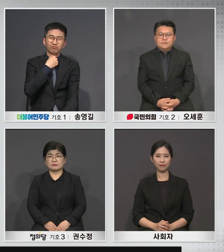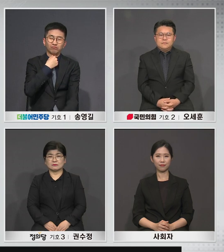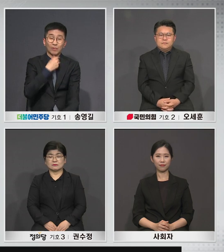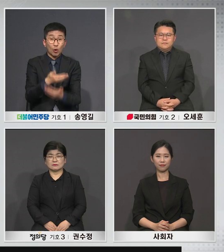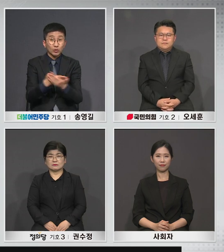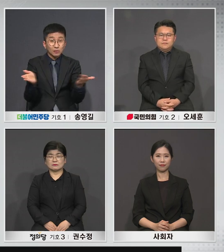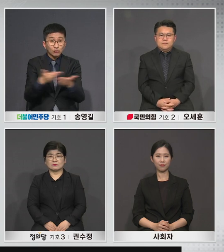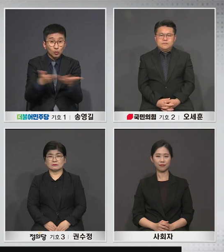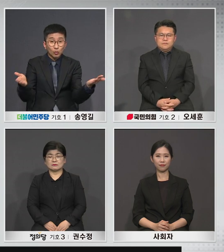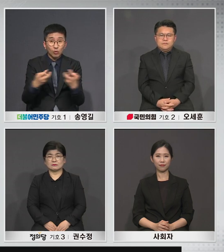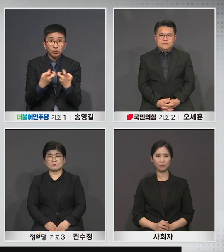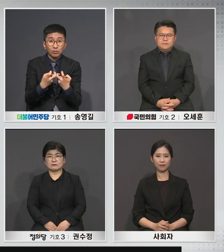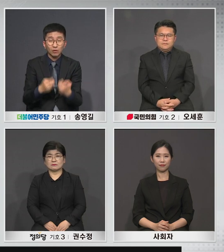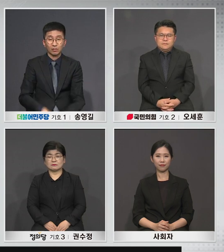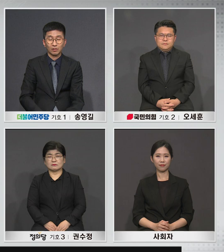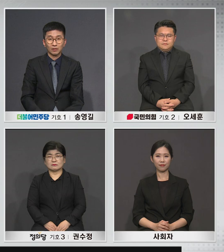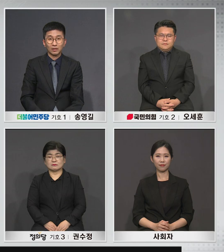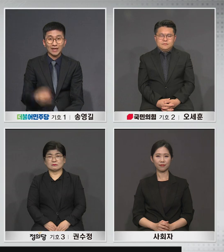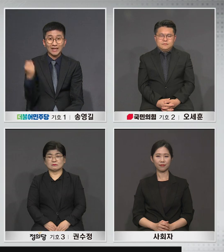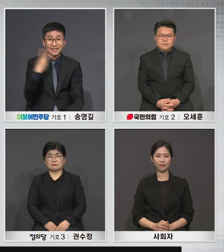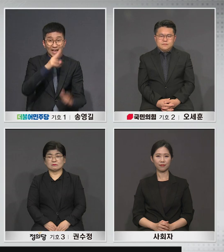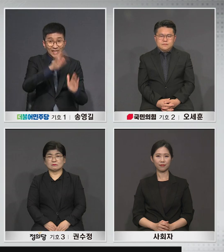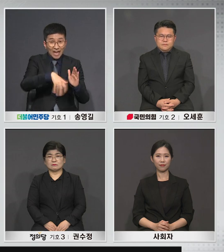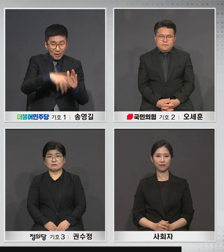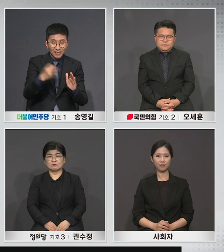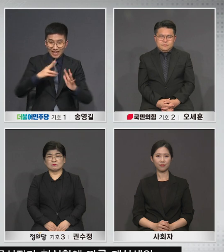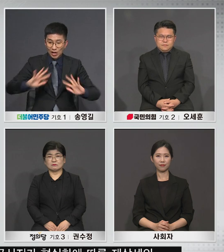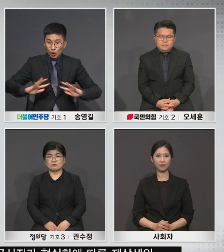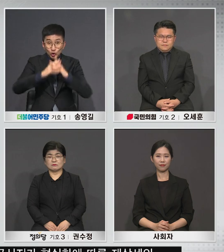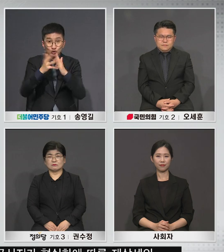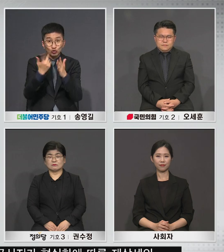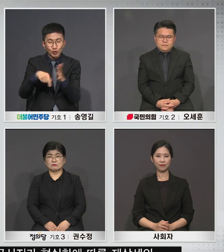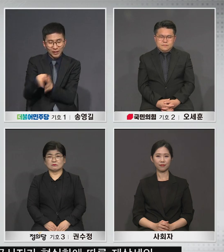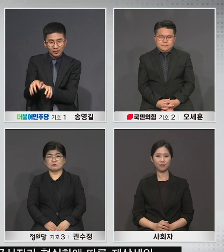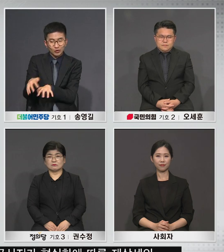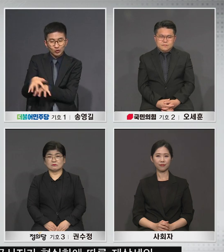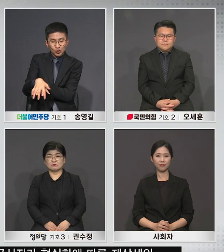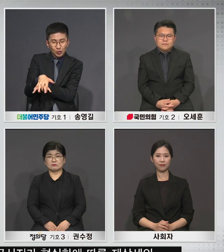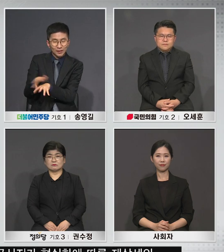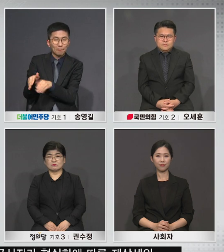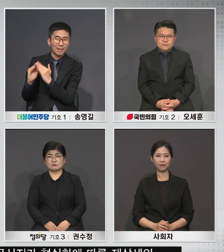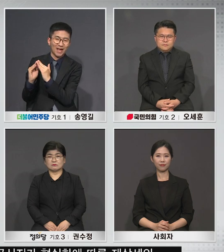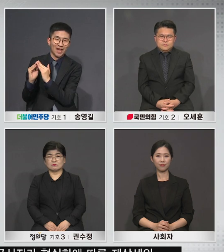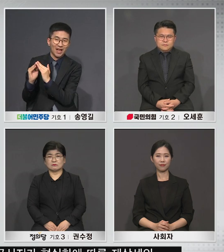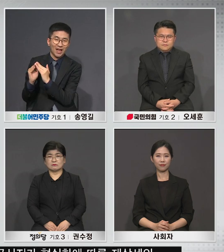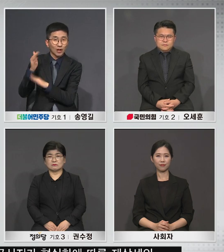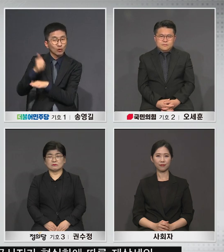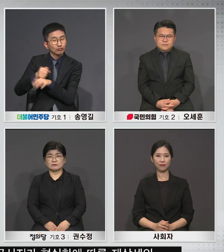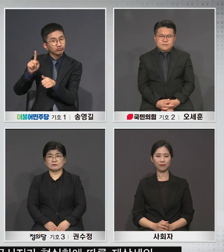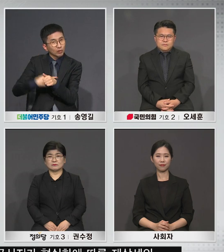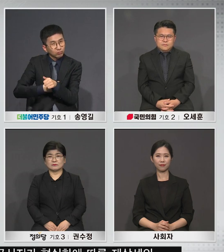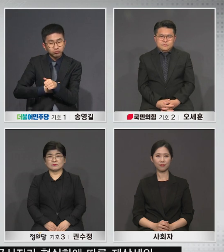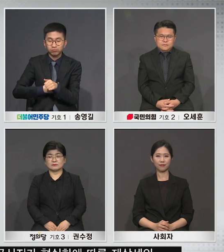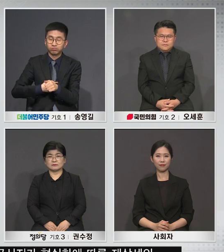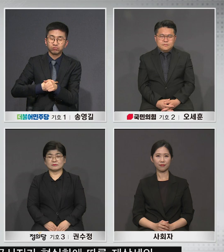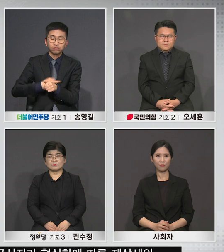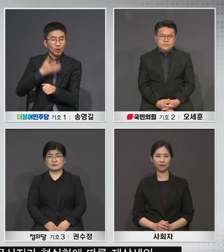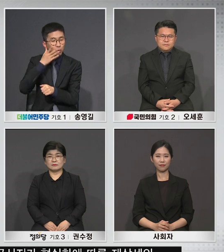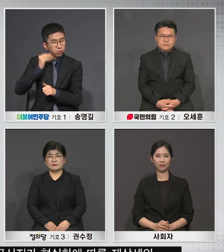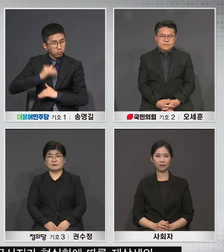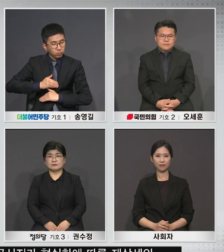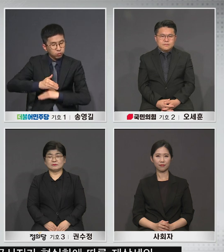재개발 재건축에 대한 지원단을 구성해서 차질 없이 진행되도록 뒷받침하겠습니다.